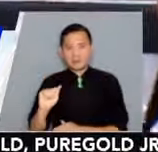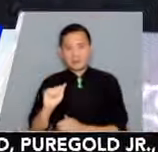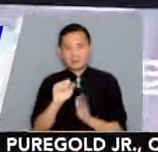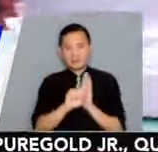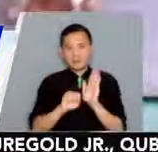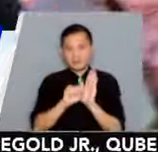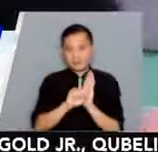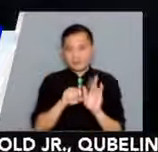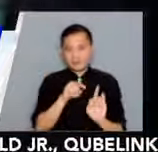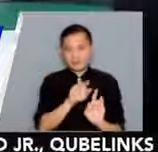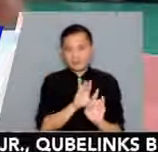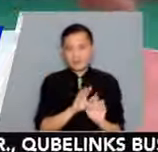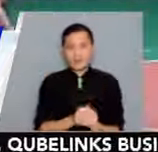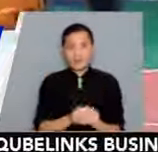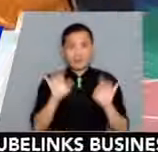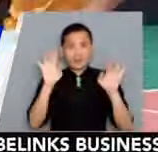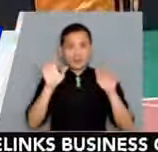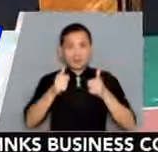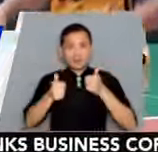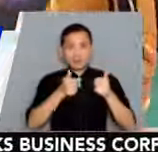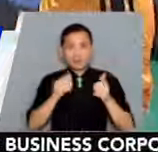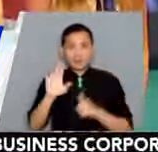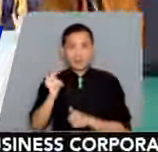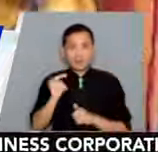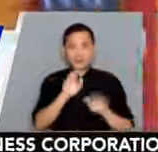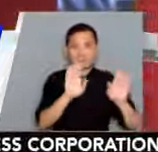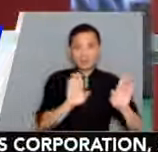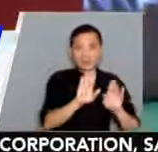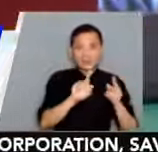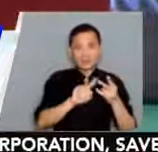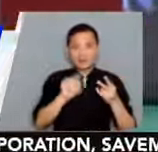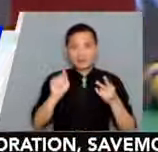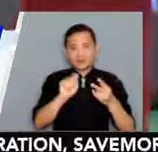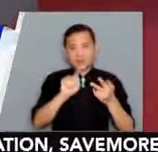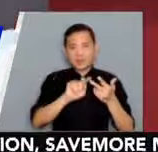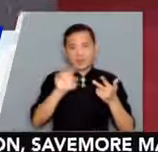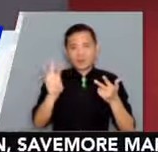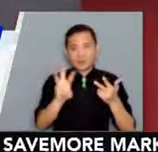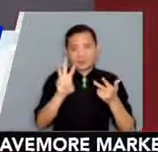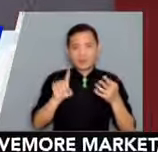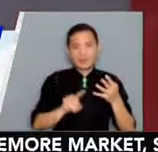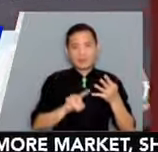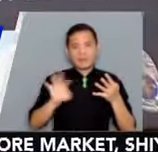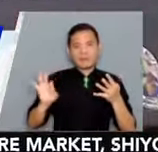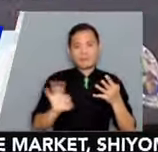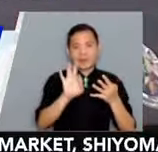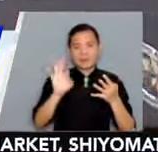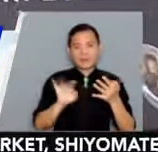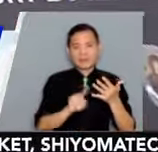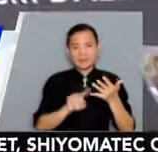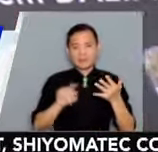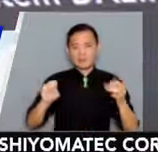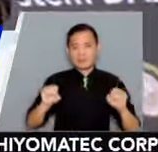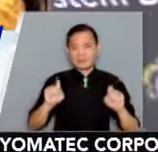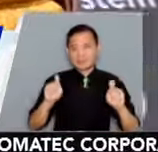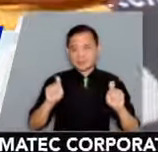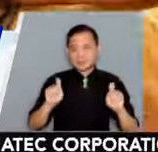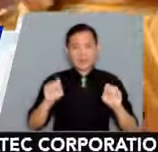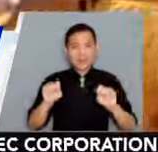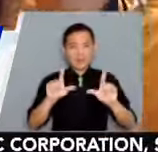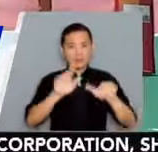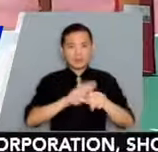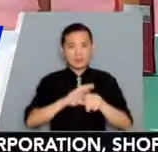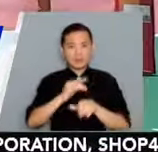tournament tuwing Sunday, Tuesday, Wednesday, Friday at Saturday. Live yan po sa GTV at sa social media pages ng